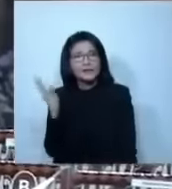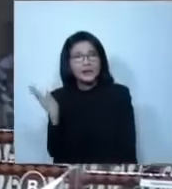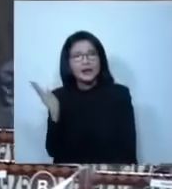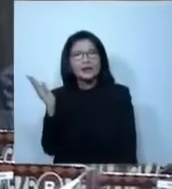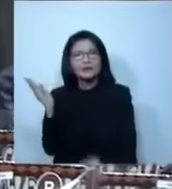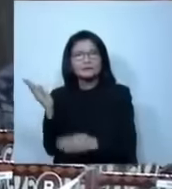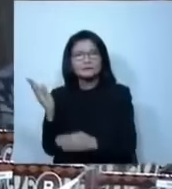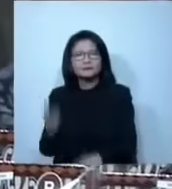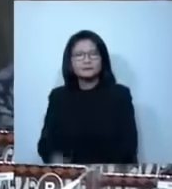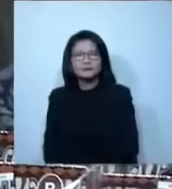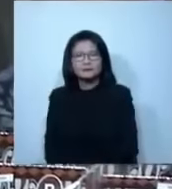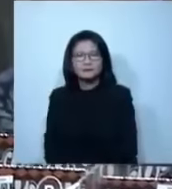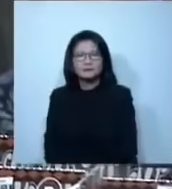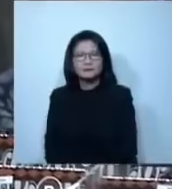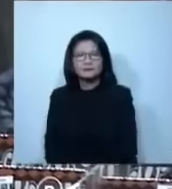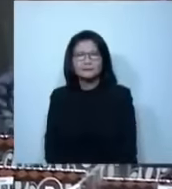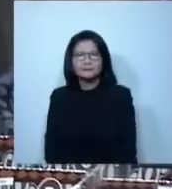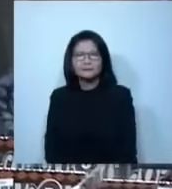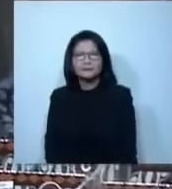panelis.